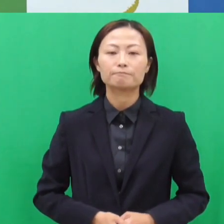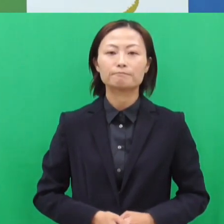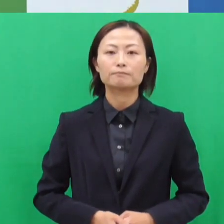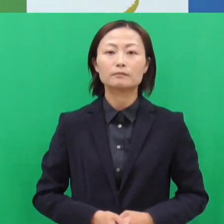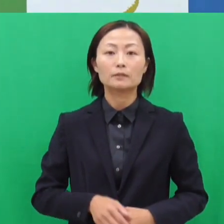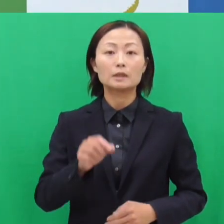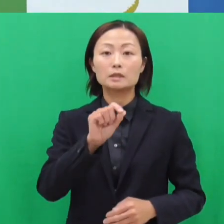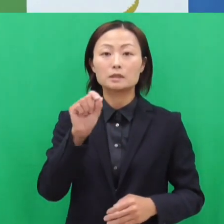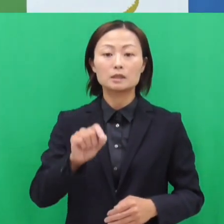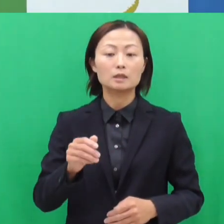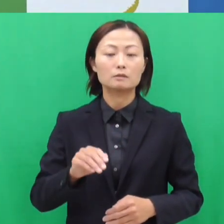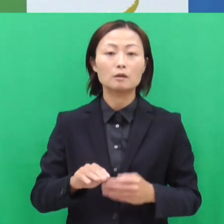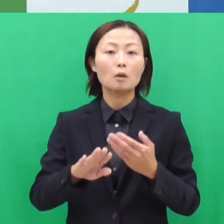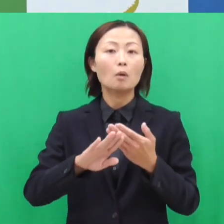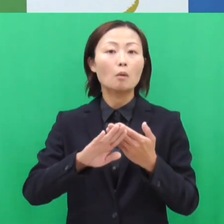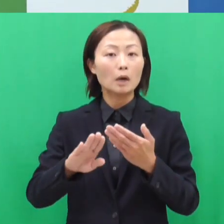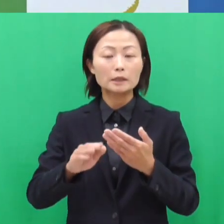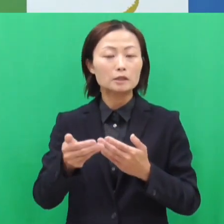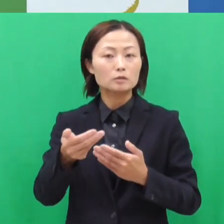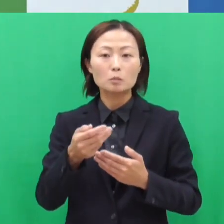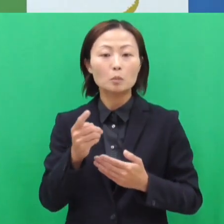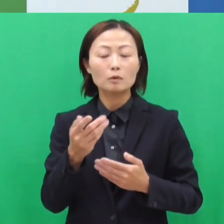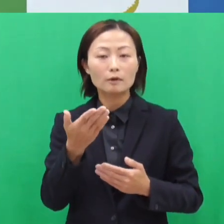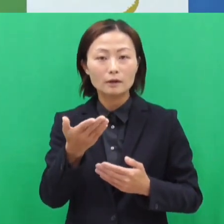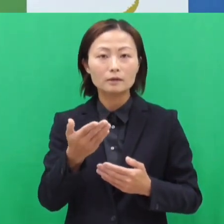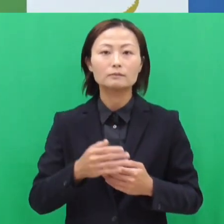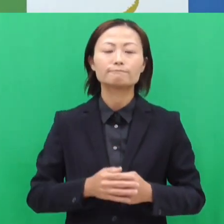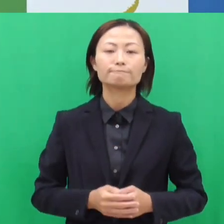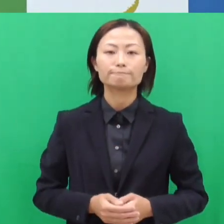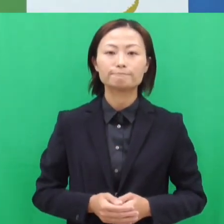この件に関しまして他にございますでしょうか